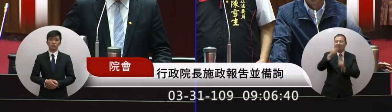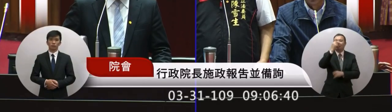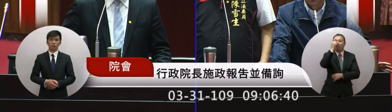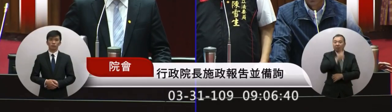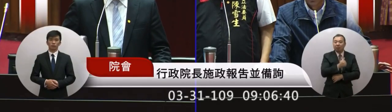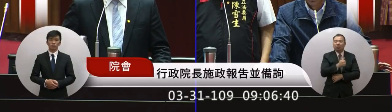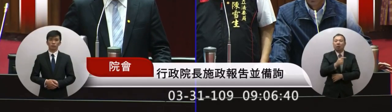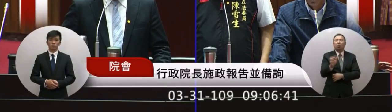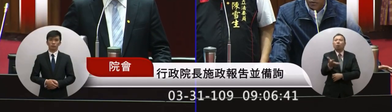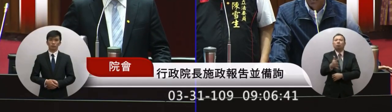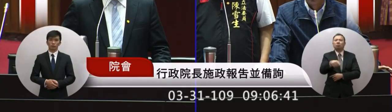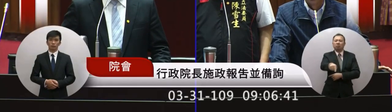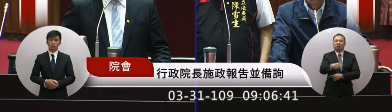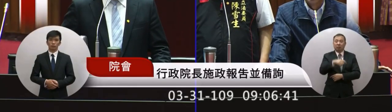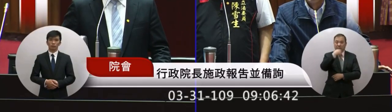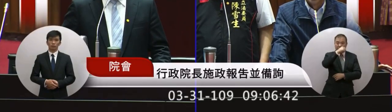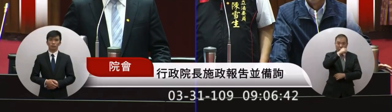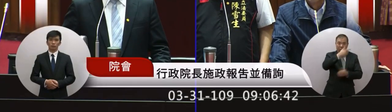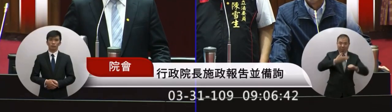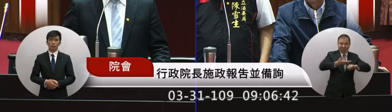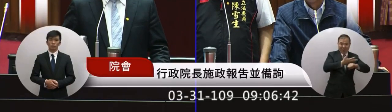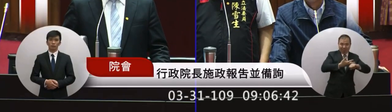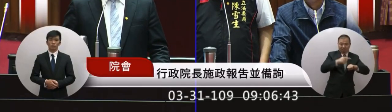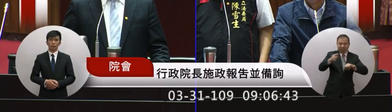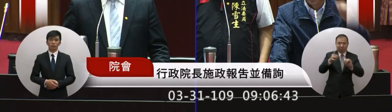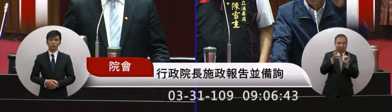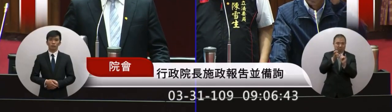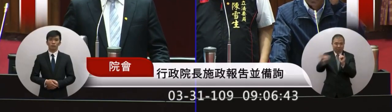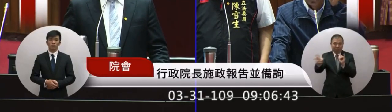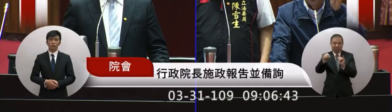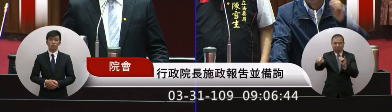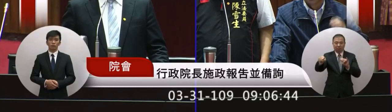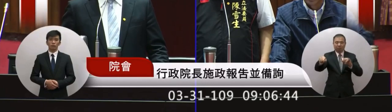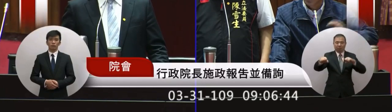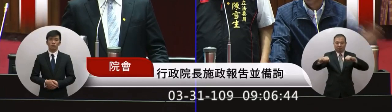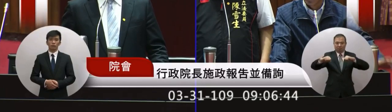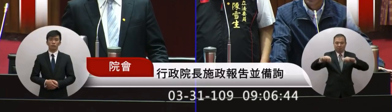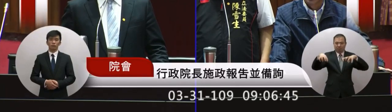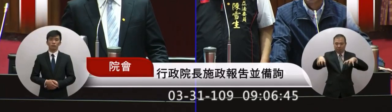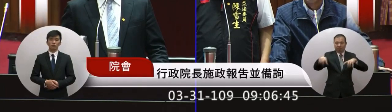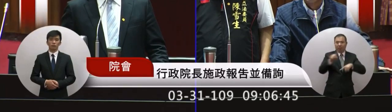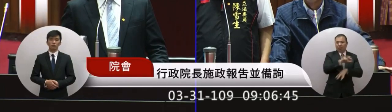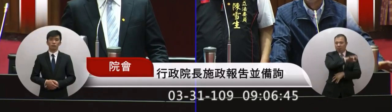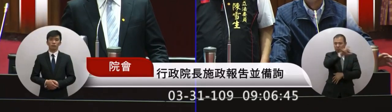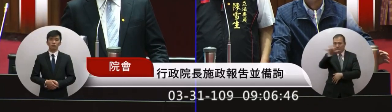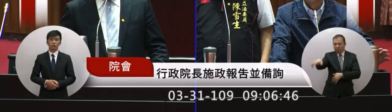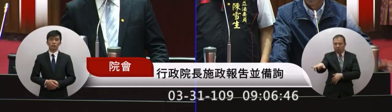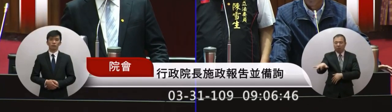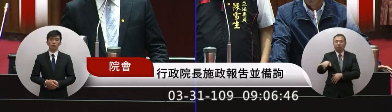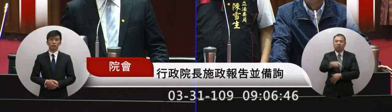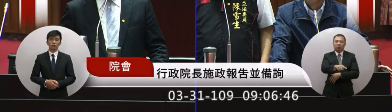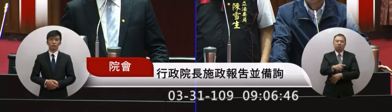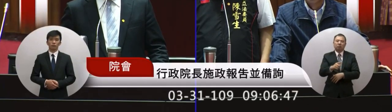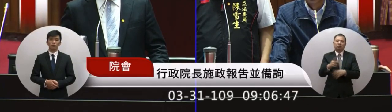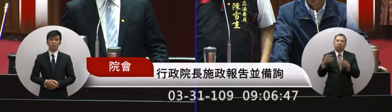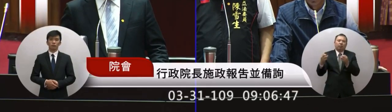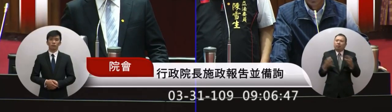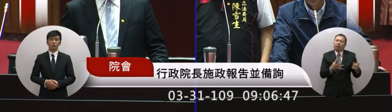是大众运输工具，可是它是离岛居民回家唯一的方